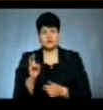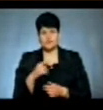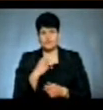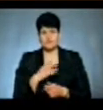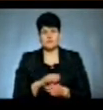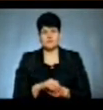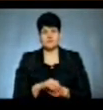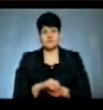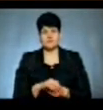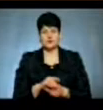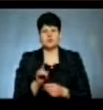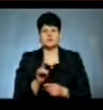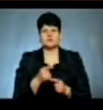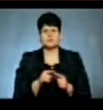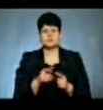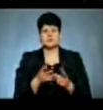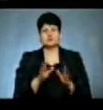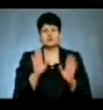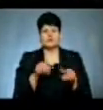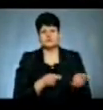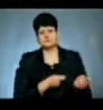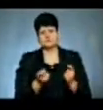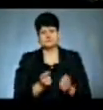якщо за це, то носіть.